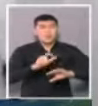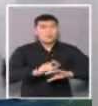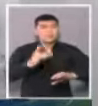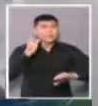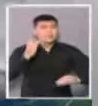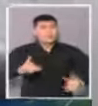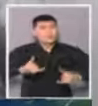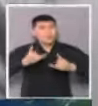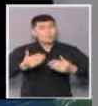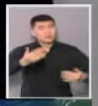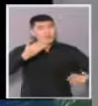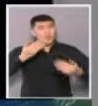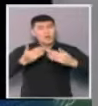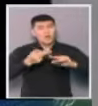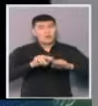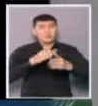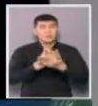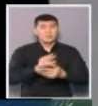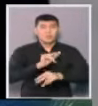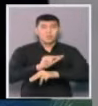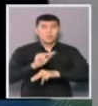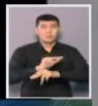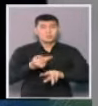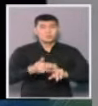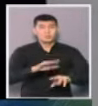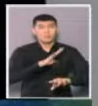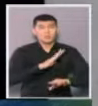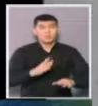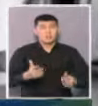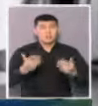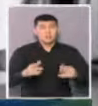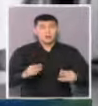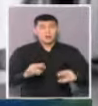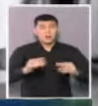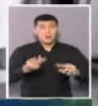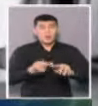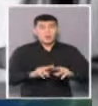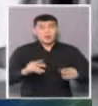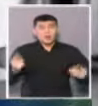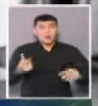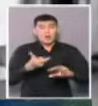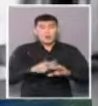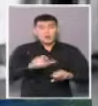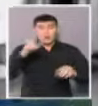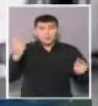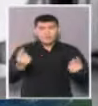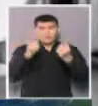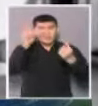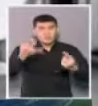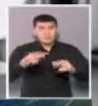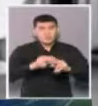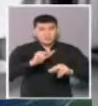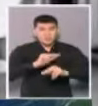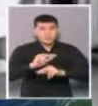де берді. Одан үлкен күйшілерге де берді. Жалпы дирижерлік дегеніміз ұстаздық қой. Ол оркестрмен жұмыс істейтін дирижер